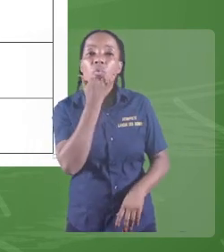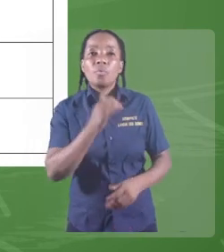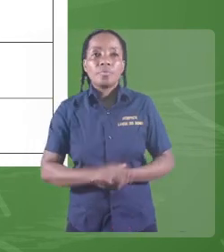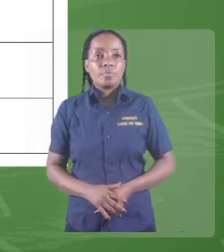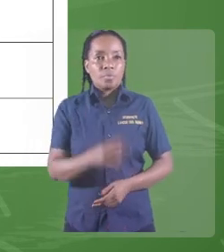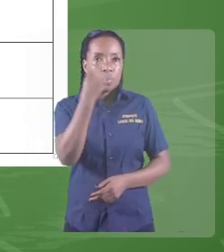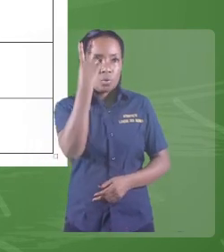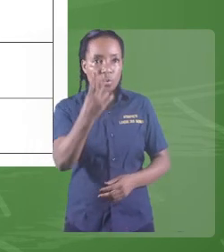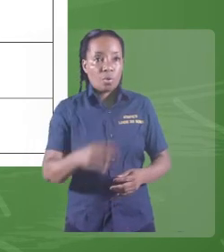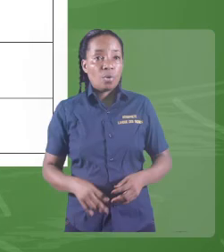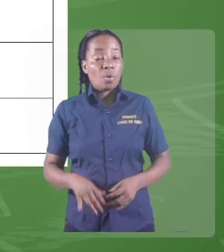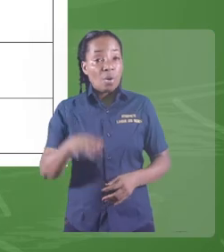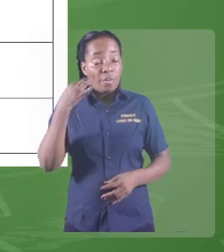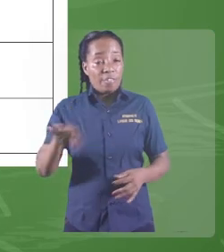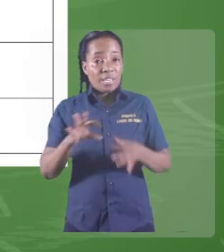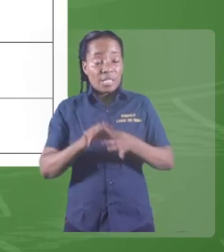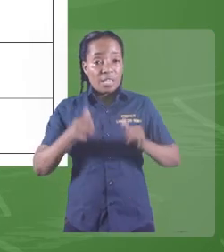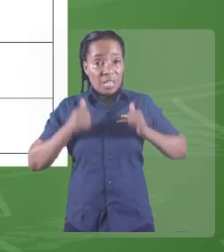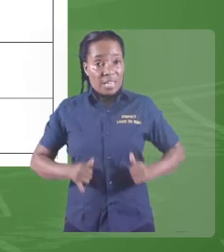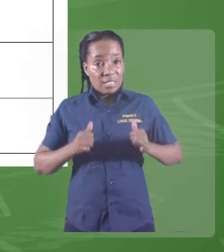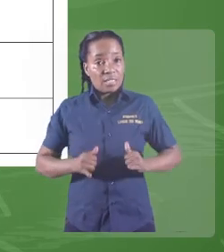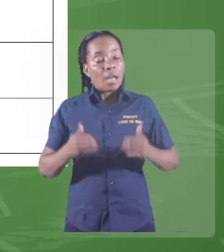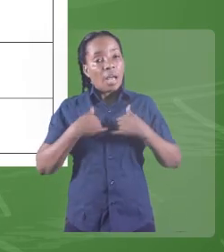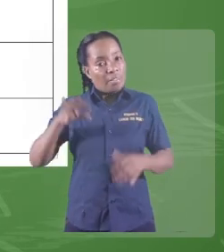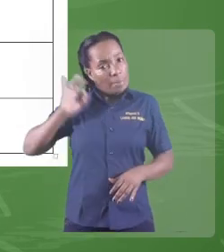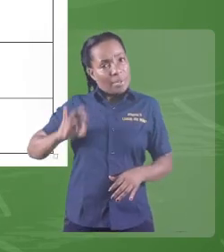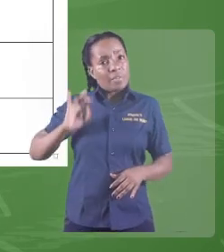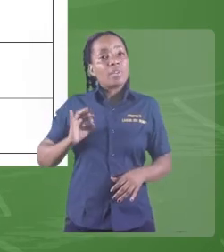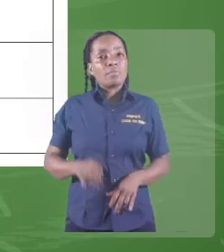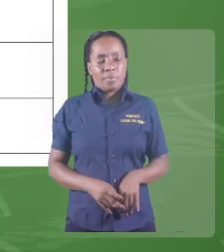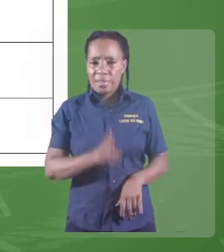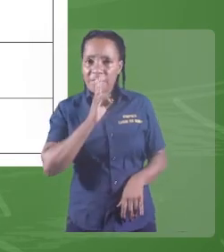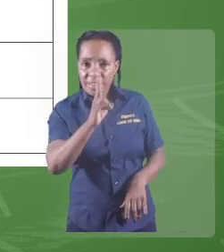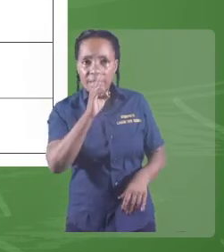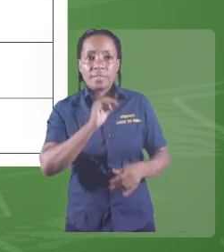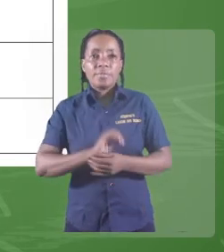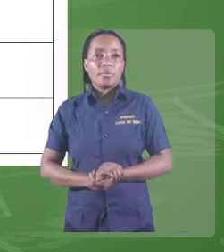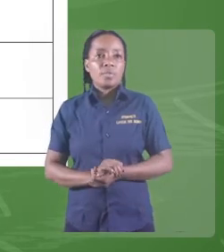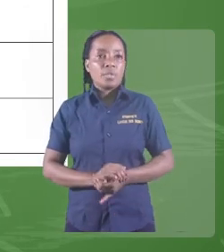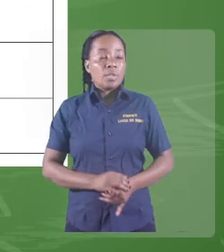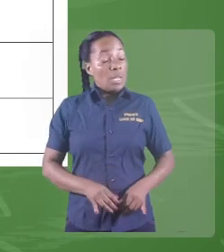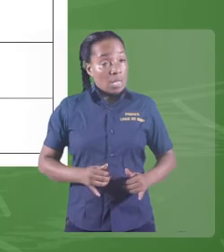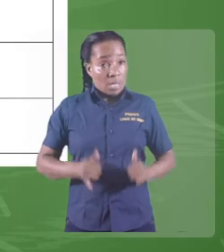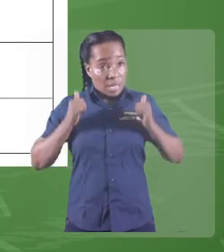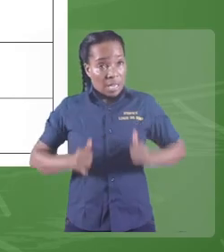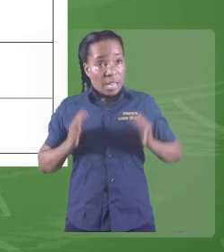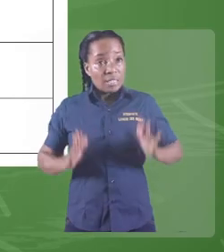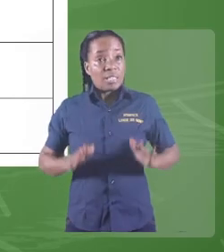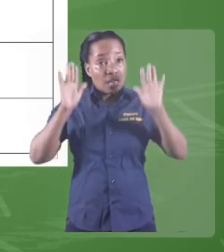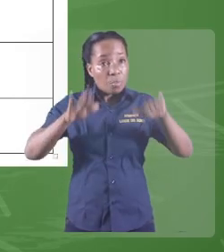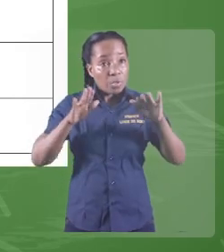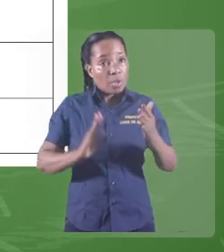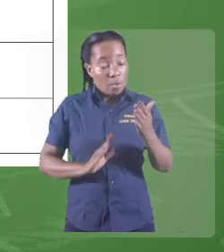affirmation, les Français d'Algérie bénéficiaient de privilèges, là c'est vrai. Les autochtones musulmans sont bien représentés